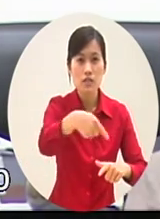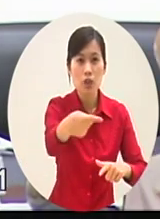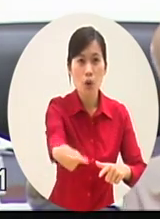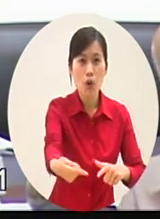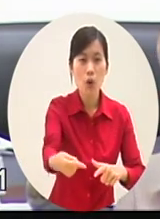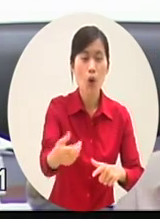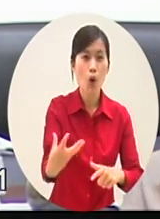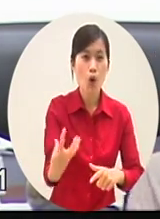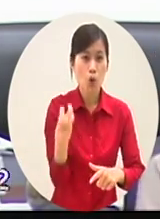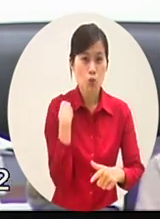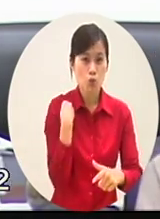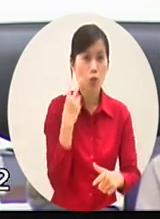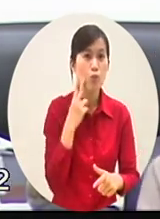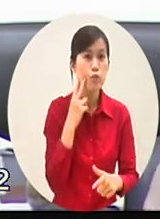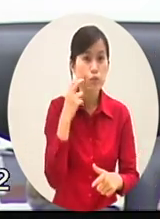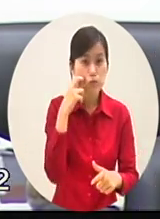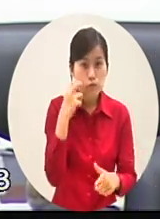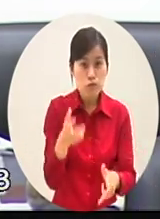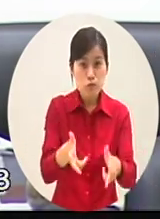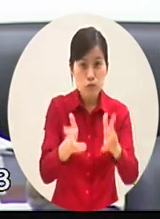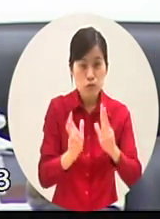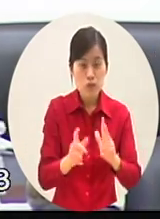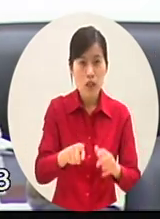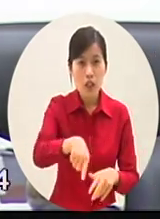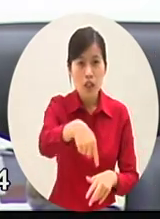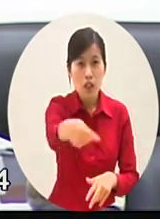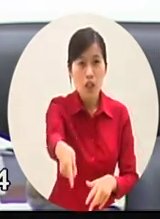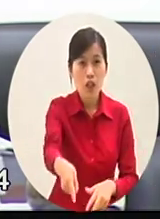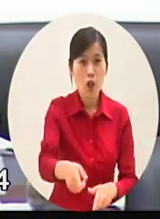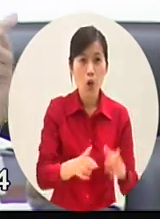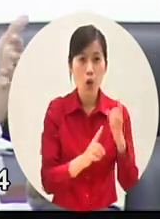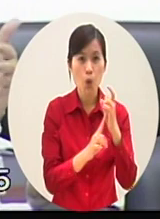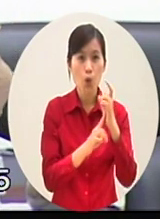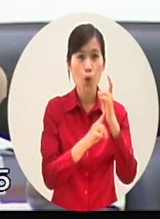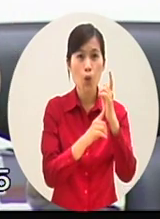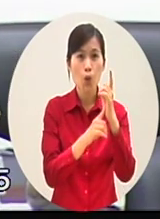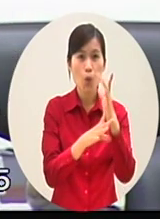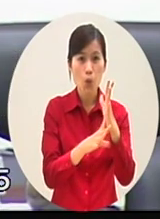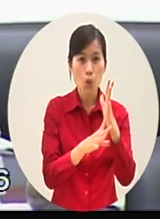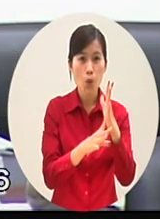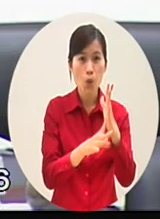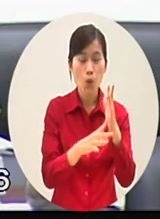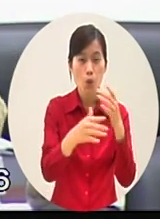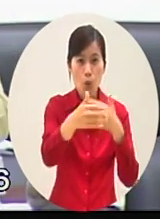寮取水站，那个也都是一个历史的古迹，好，就这会